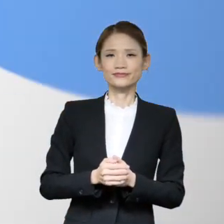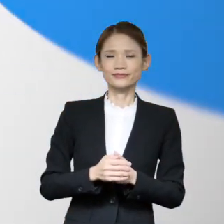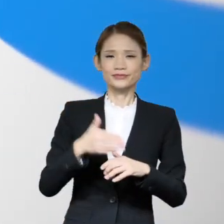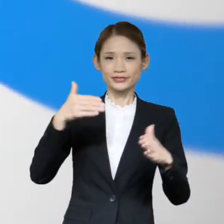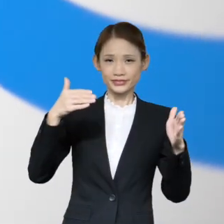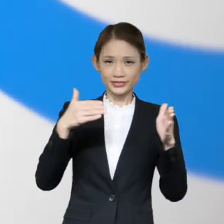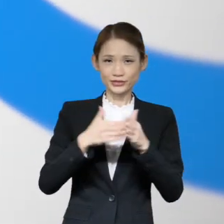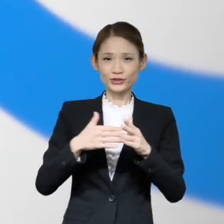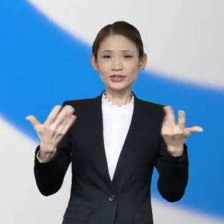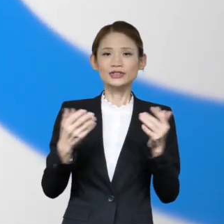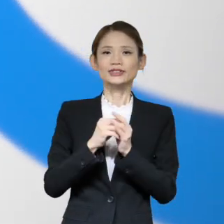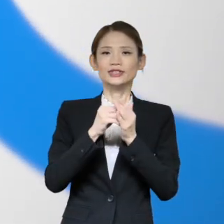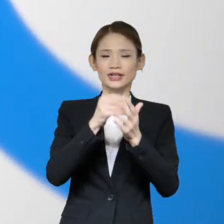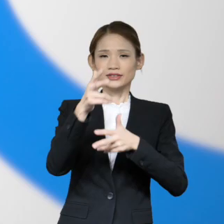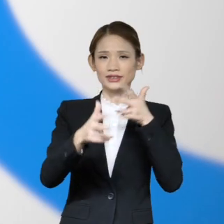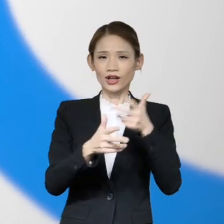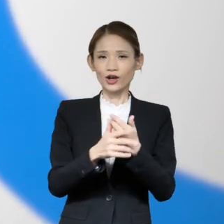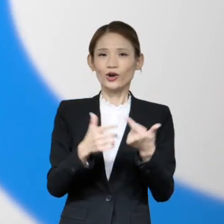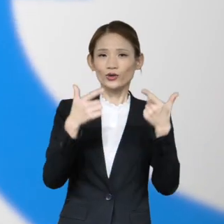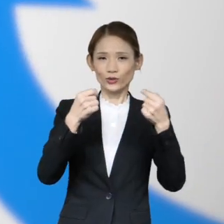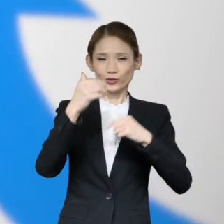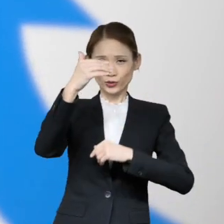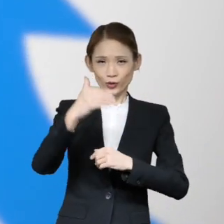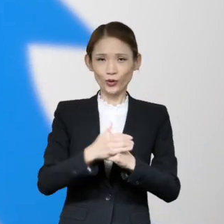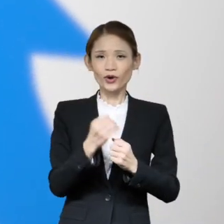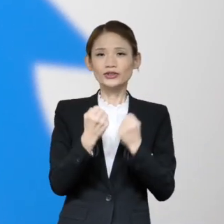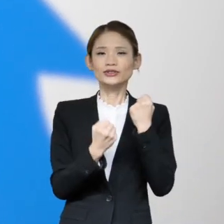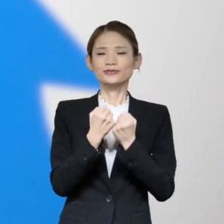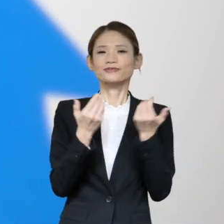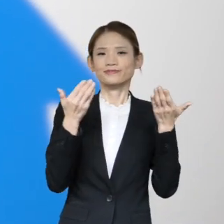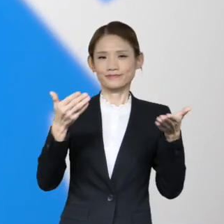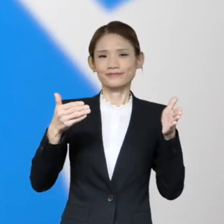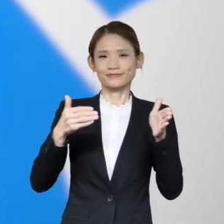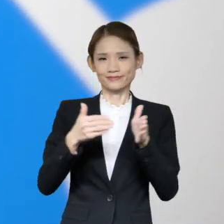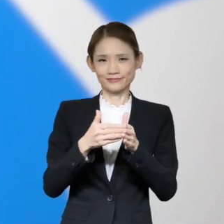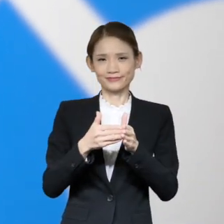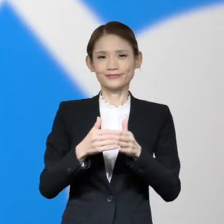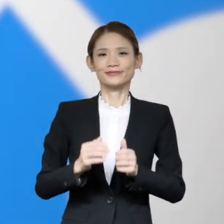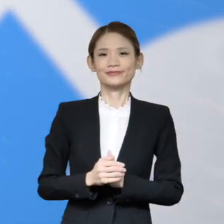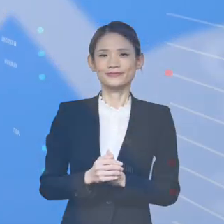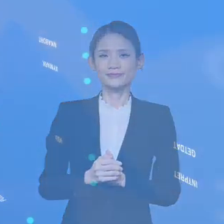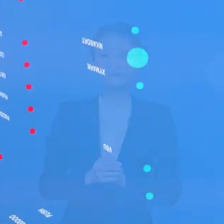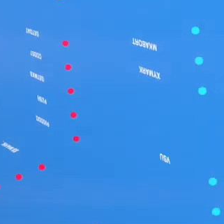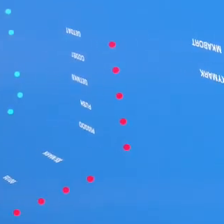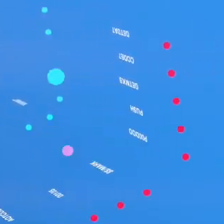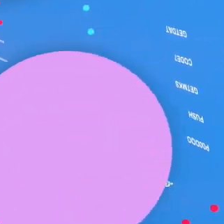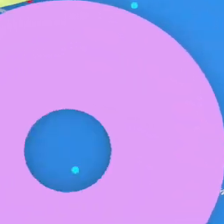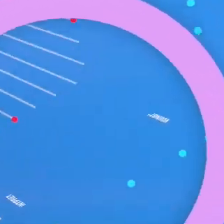이상으로 장애인 일자리 사업 공통 부문에 대한 안내를 마치겠습니다.